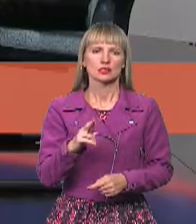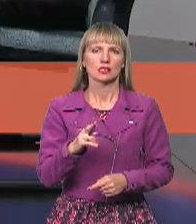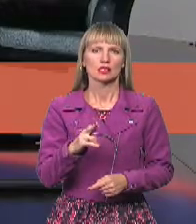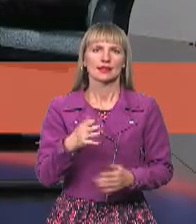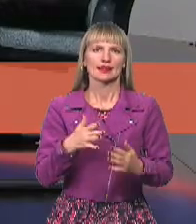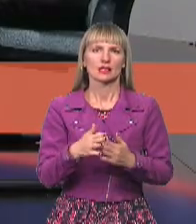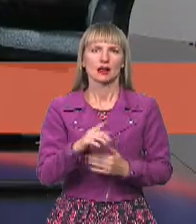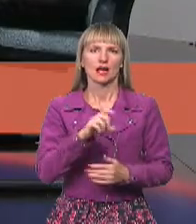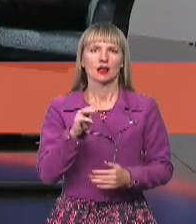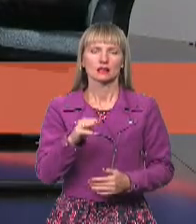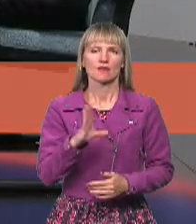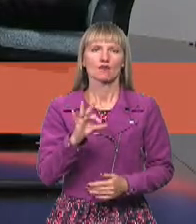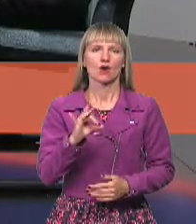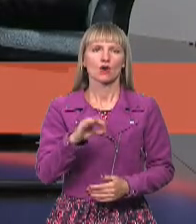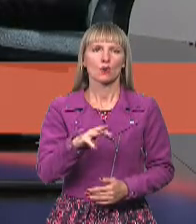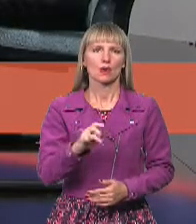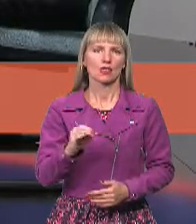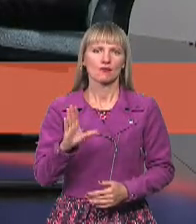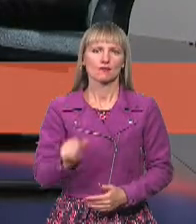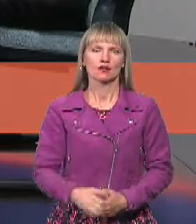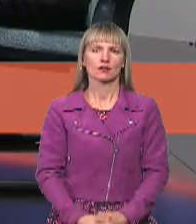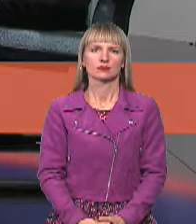Владислава Веремєєнка.